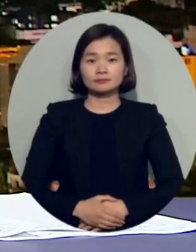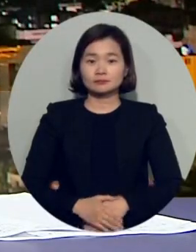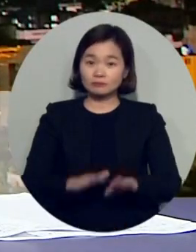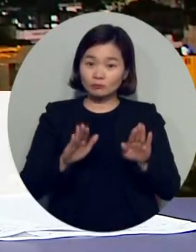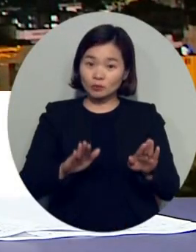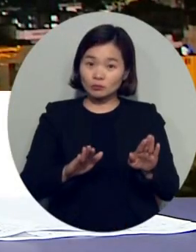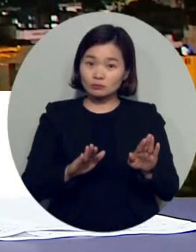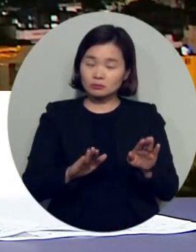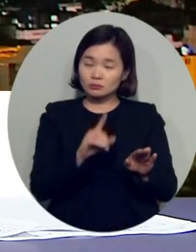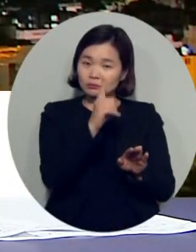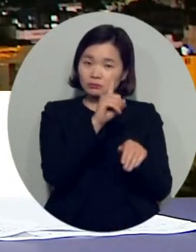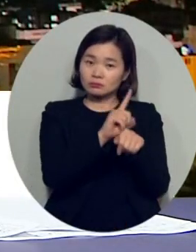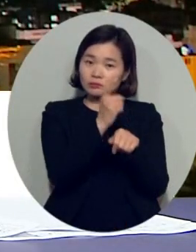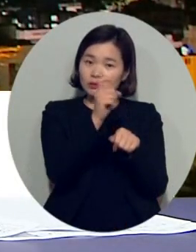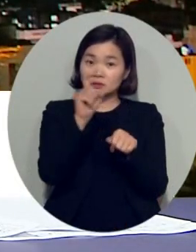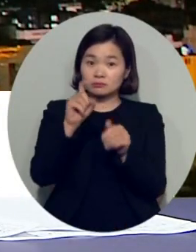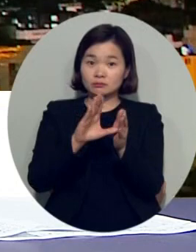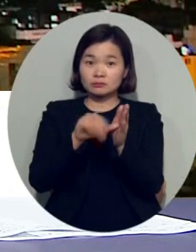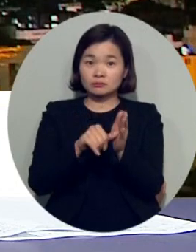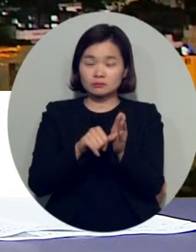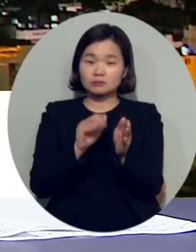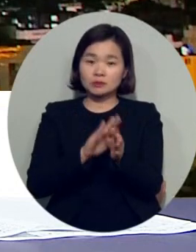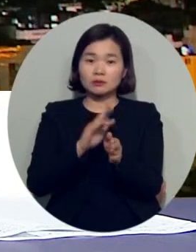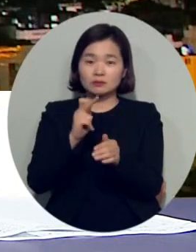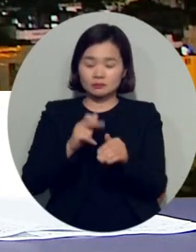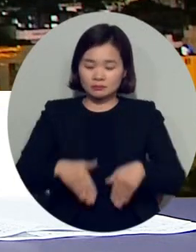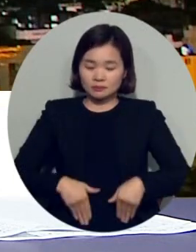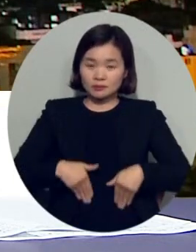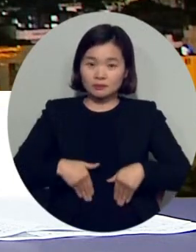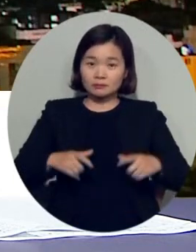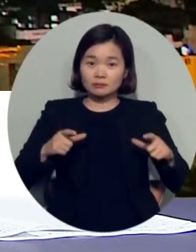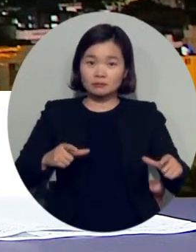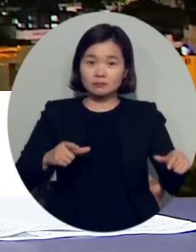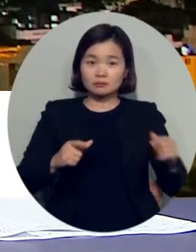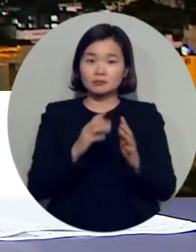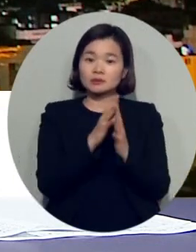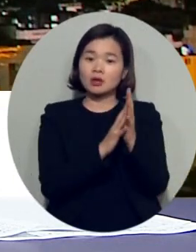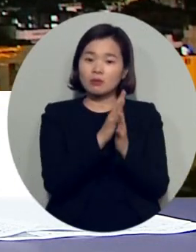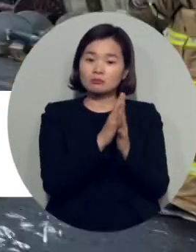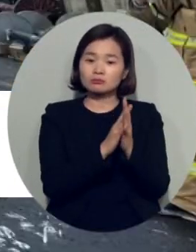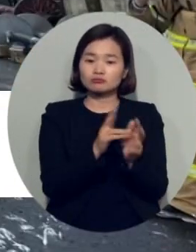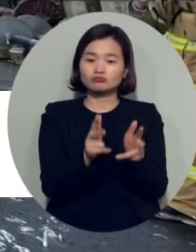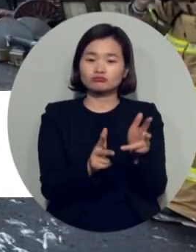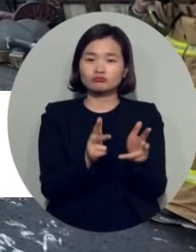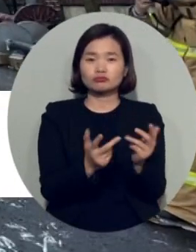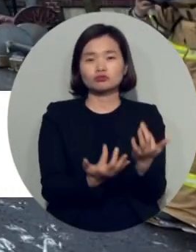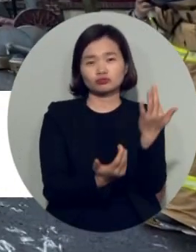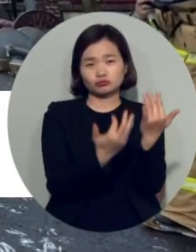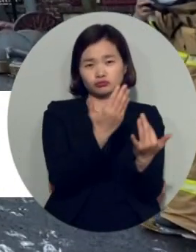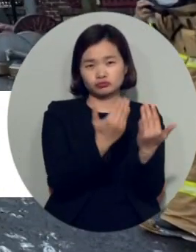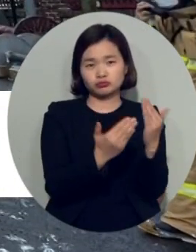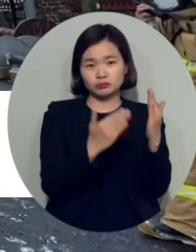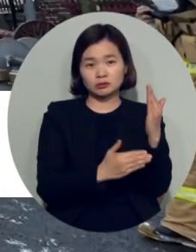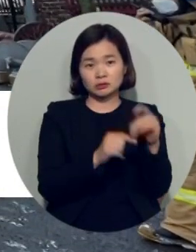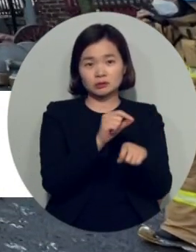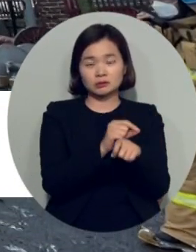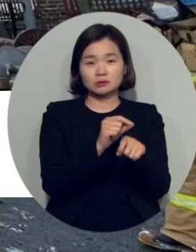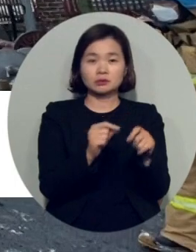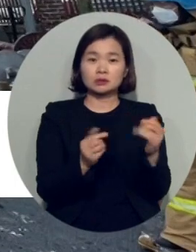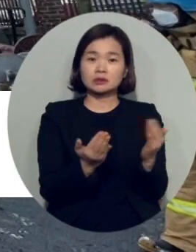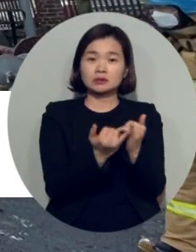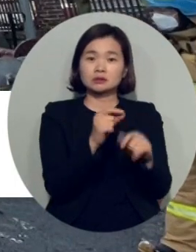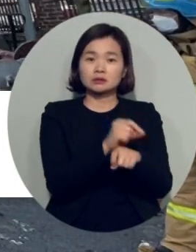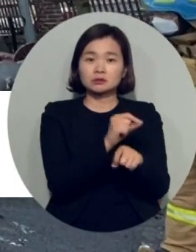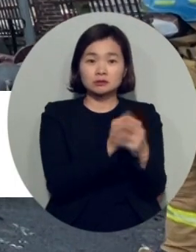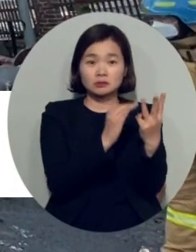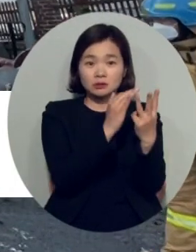오늘 오전 11시 10분쯤 경북 경산시 남산면 한 섬유공장에서 불이 나 공장 직원 3명이 소화기로